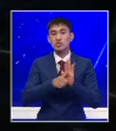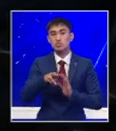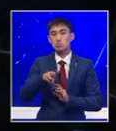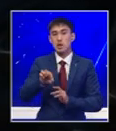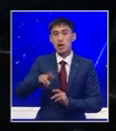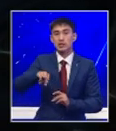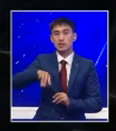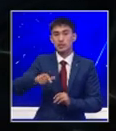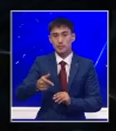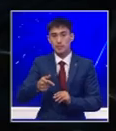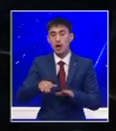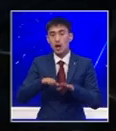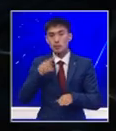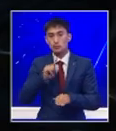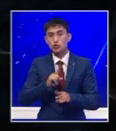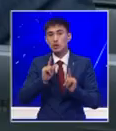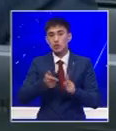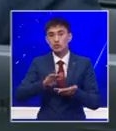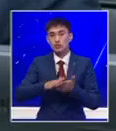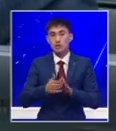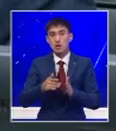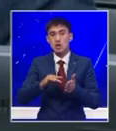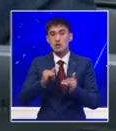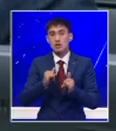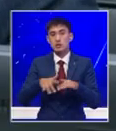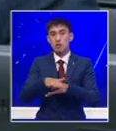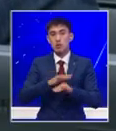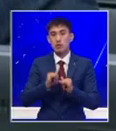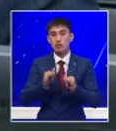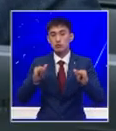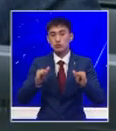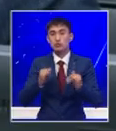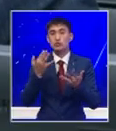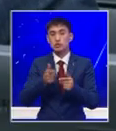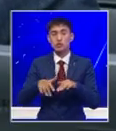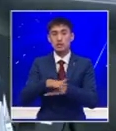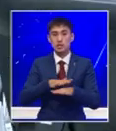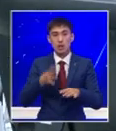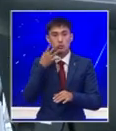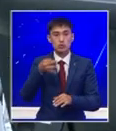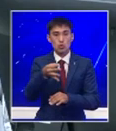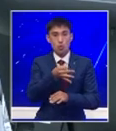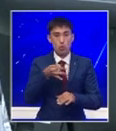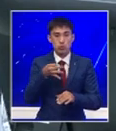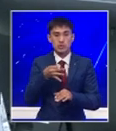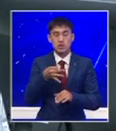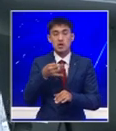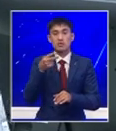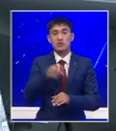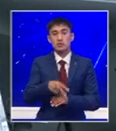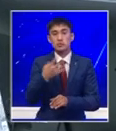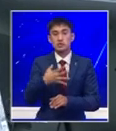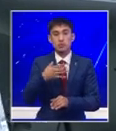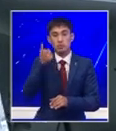196 миллиардов тенге. Отметим, что согласно демографическому прогнозу, численность населения алматинской агломерации к